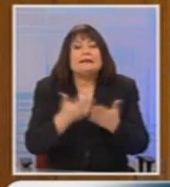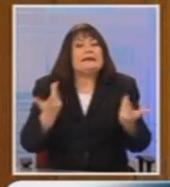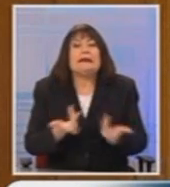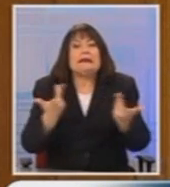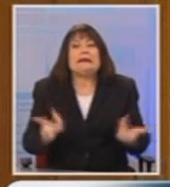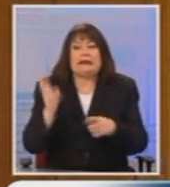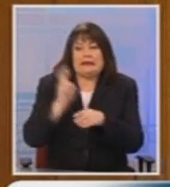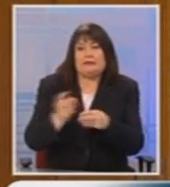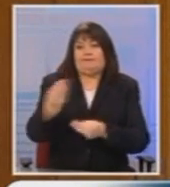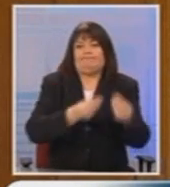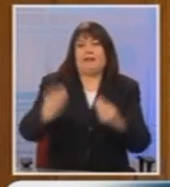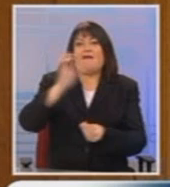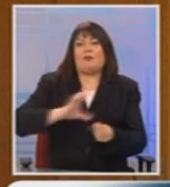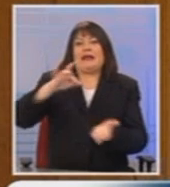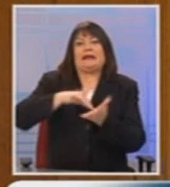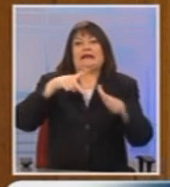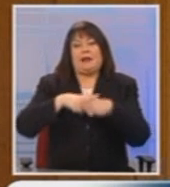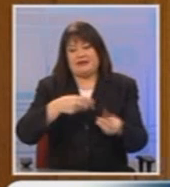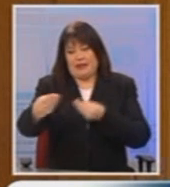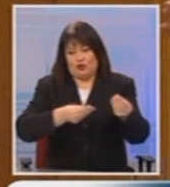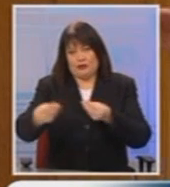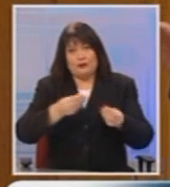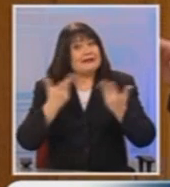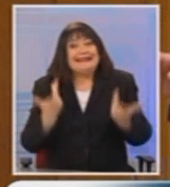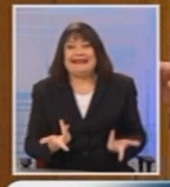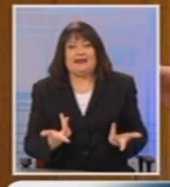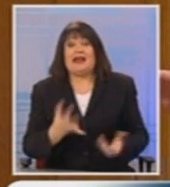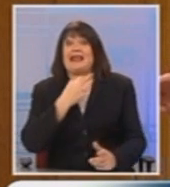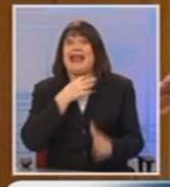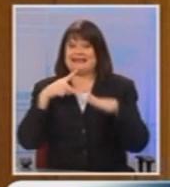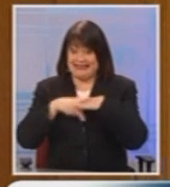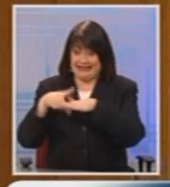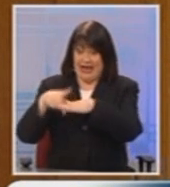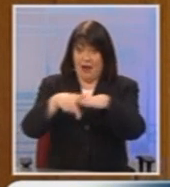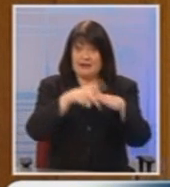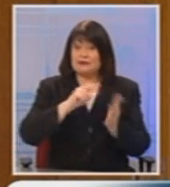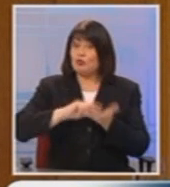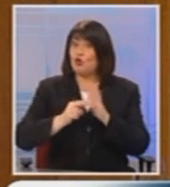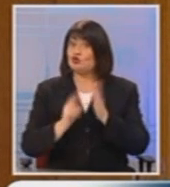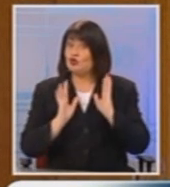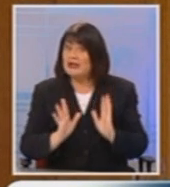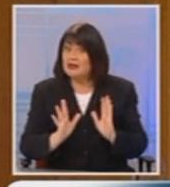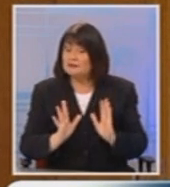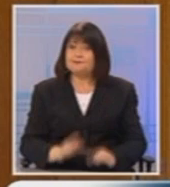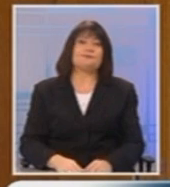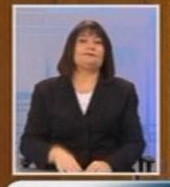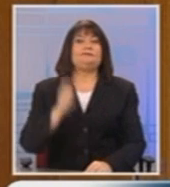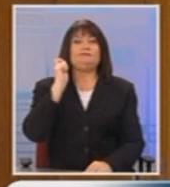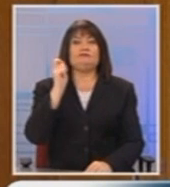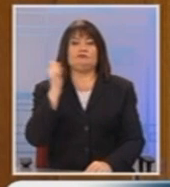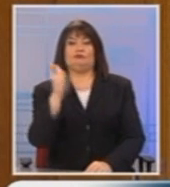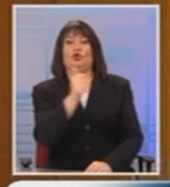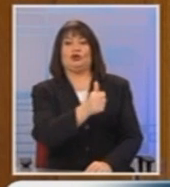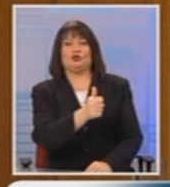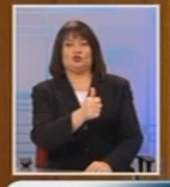παίρνει ενέχειρο από την Ευρωπαϊκή Κεντρική Τράπεζα. Και εδώ χρειάζεται η μέγιστη δυνατή προσοχή, όχι πολιτική